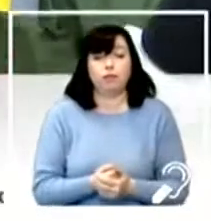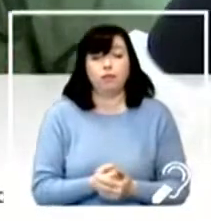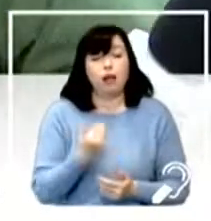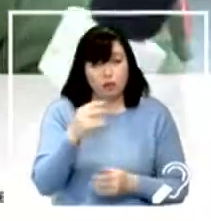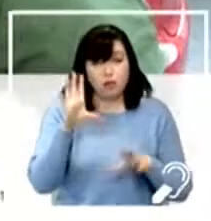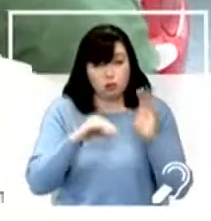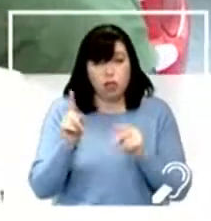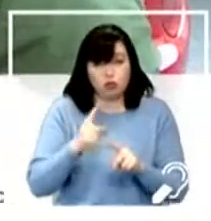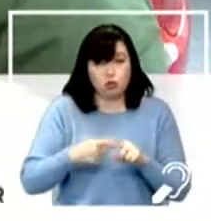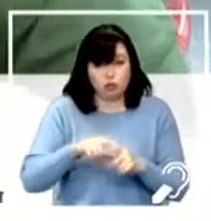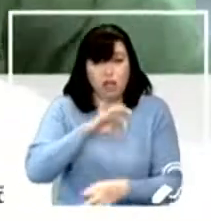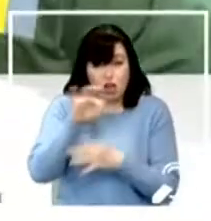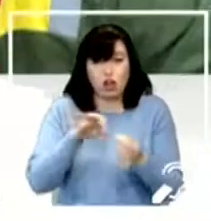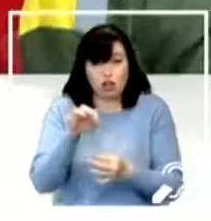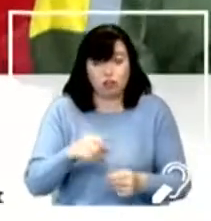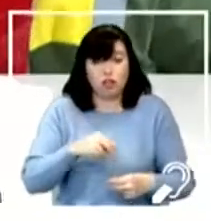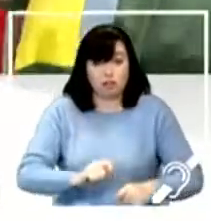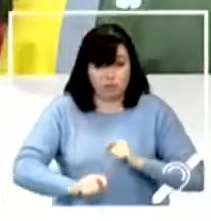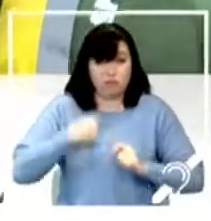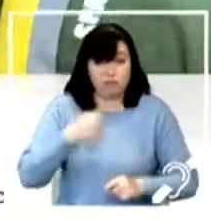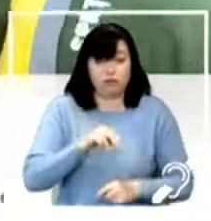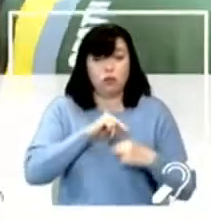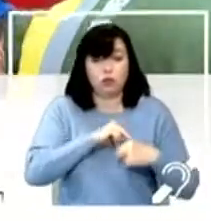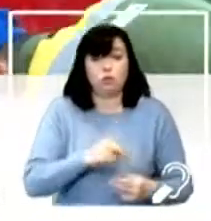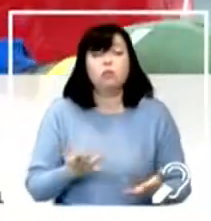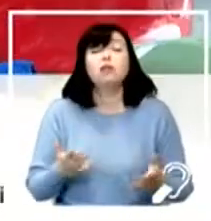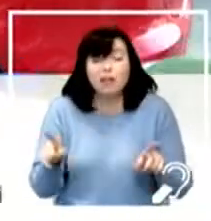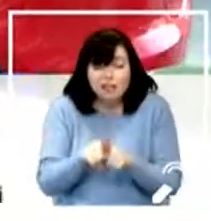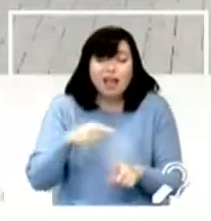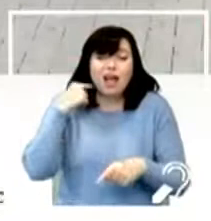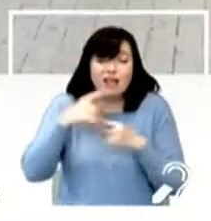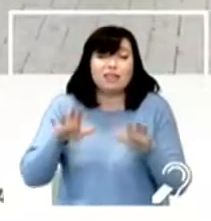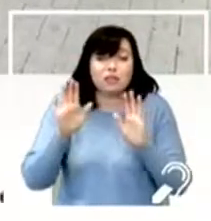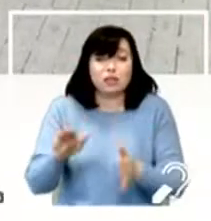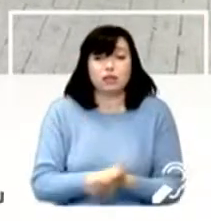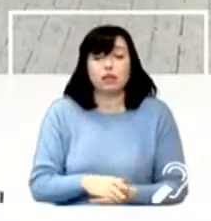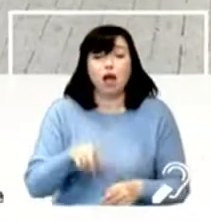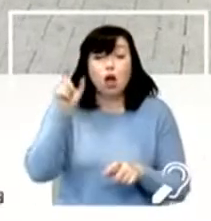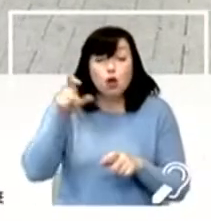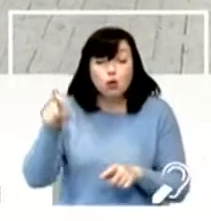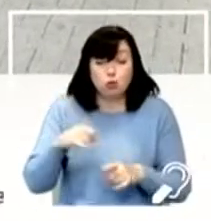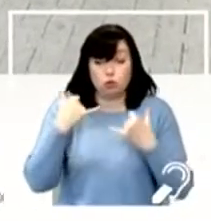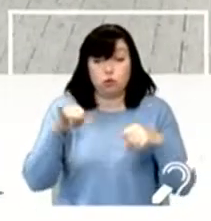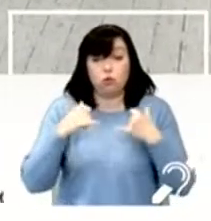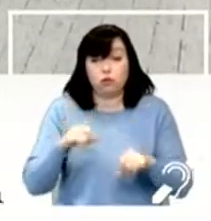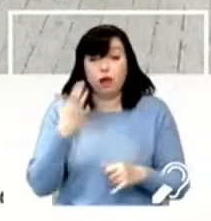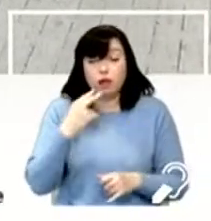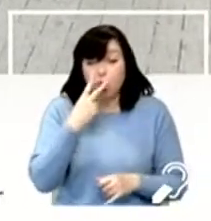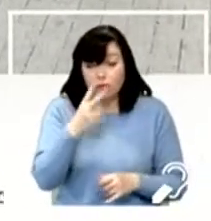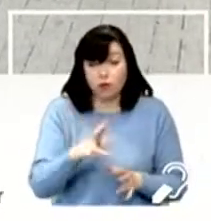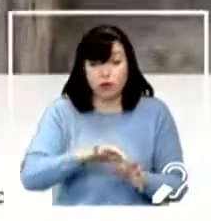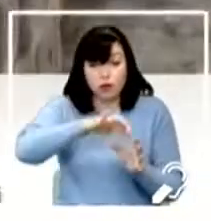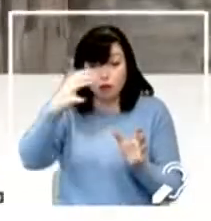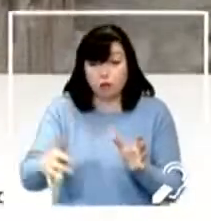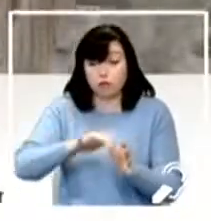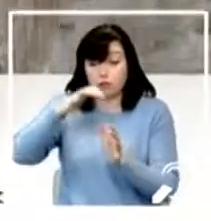pare că e o lucru în plus? Asta adică în lume, așa e. Trecătorii au rămas nedumeriți când au văzut gropile